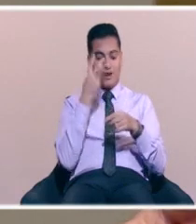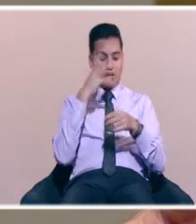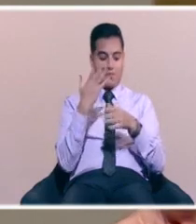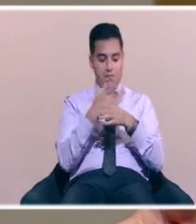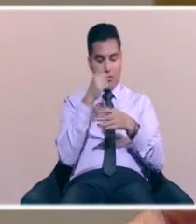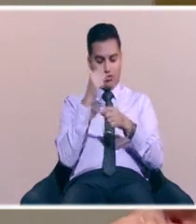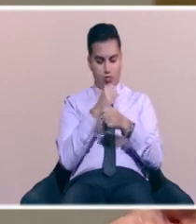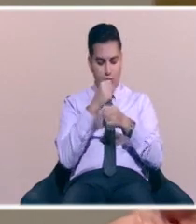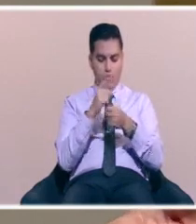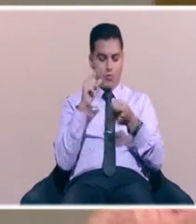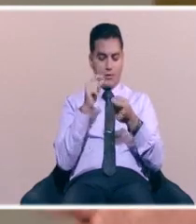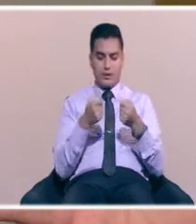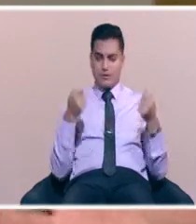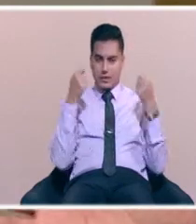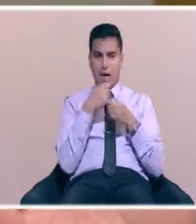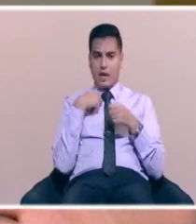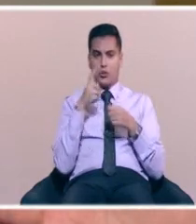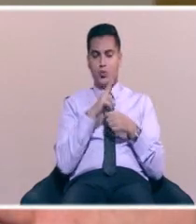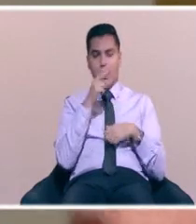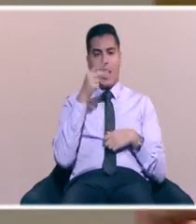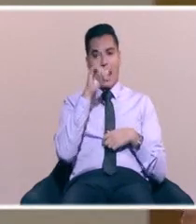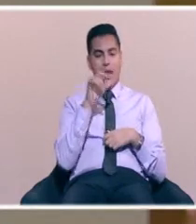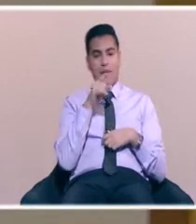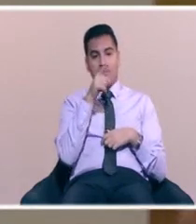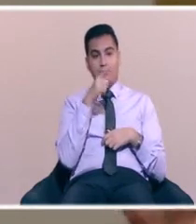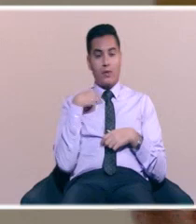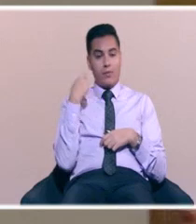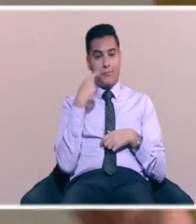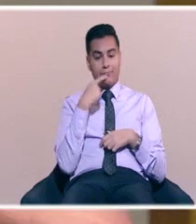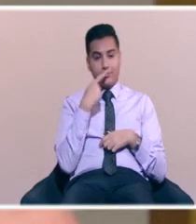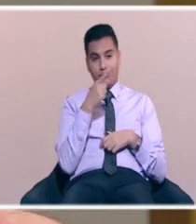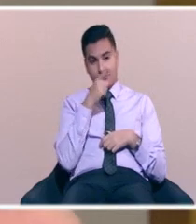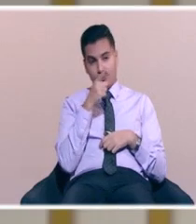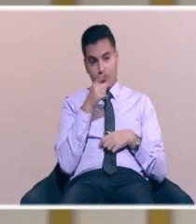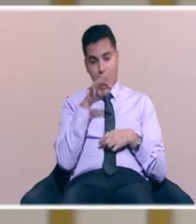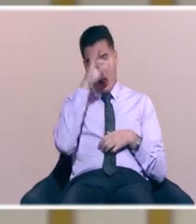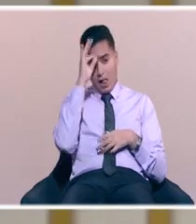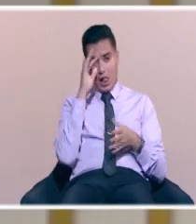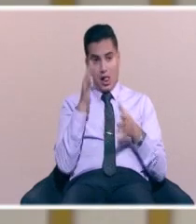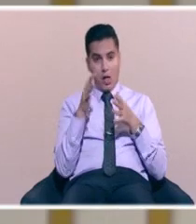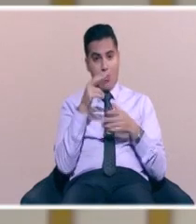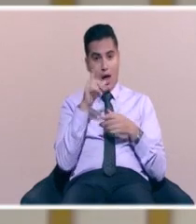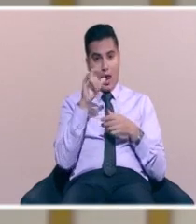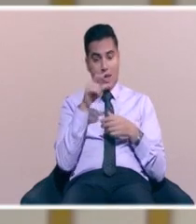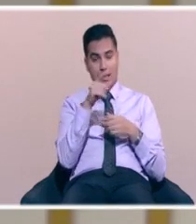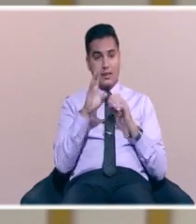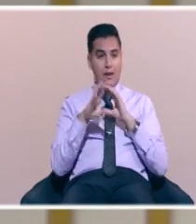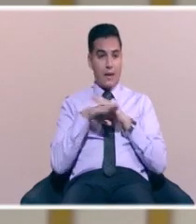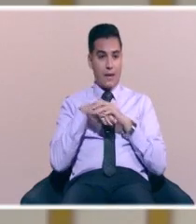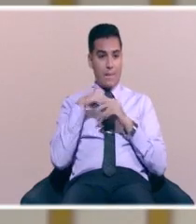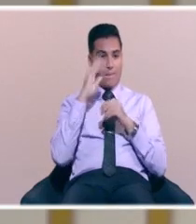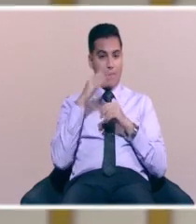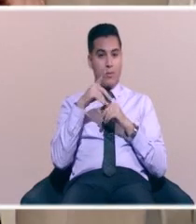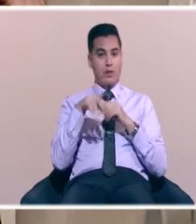كلها. فبتهيألي علي ممكن اقول له ان انت لو ممكن علي يصور مسلسل لوحده فعلا في البيت، يعني علي ممكن يبقى جزيرة بالكاميرا.